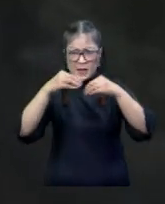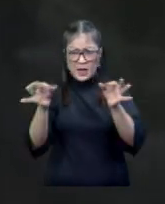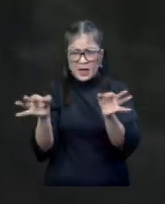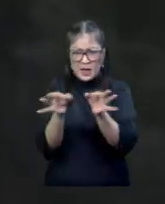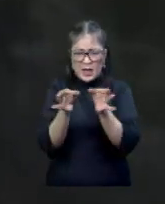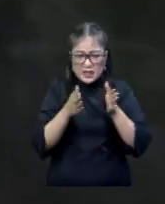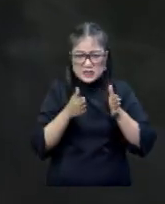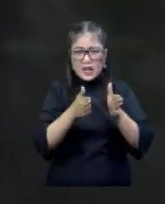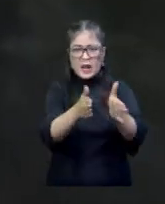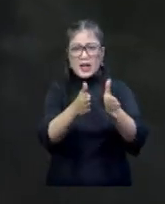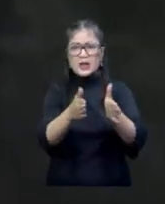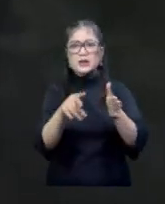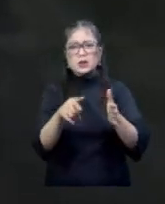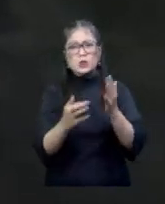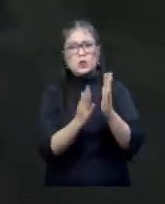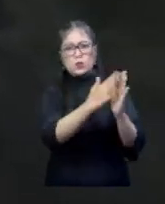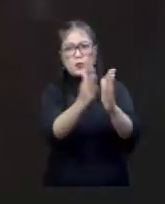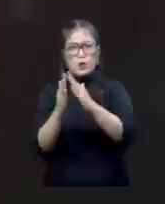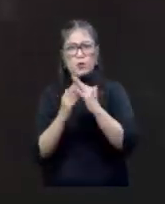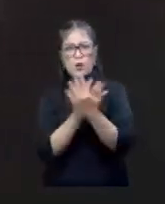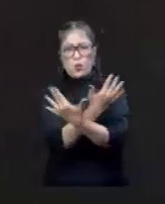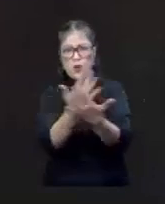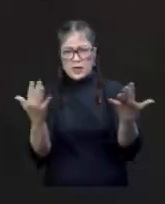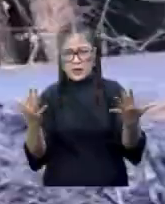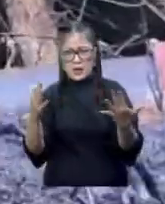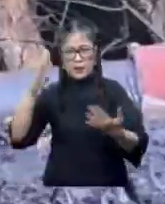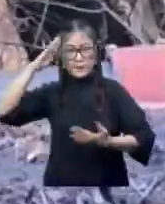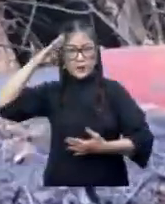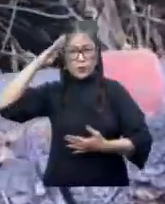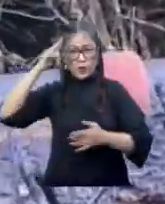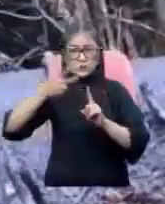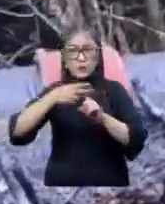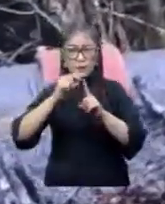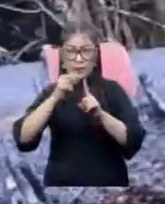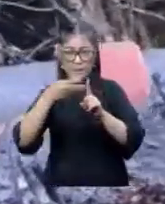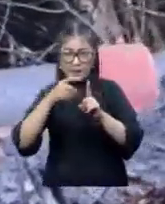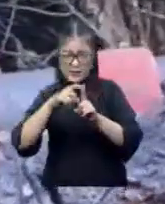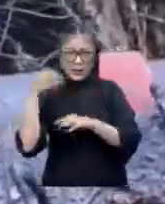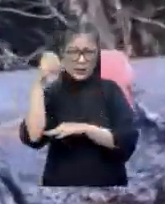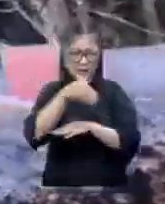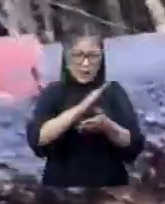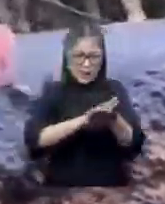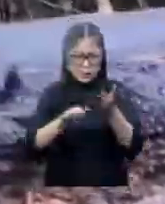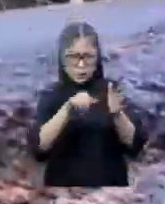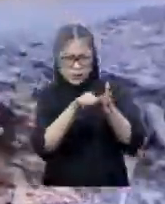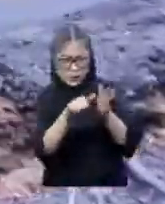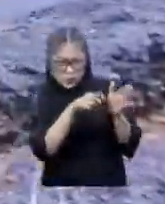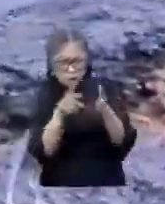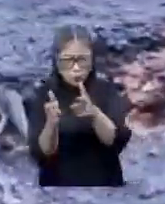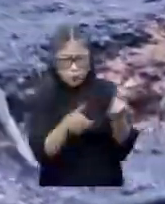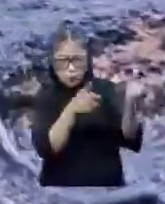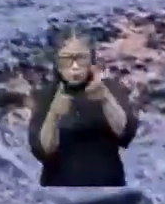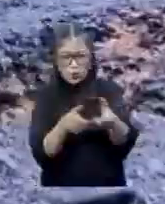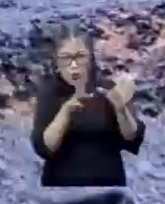pemukiman, akhirnya berhasil dipadamkan petugas BPBD. Pasca kebakaran pipa, polisi melakukan olah TKP,